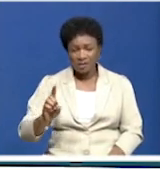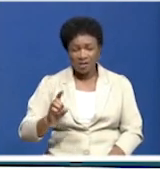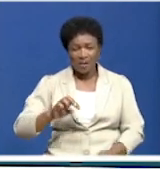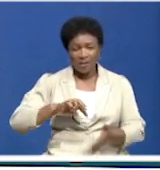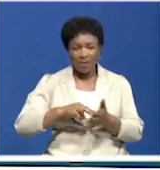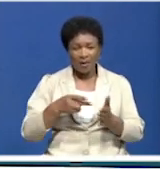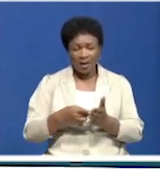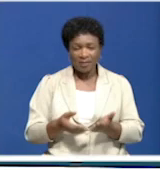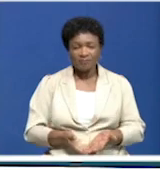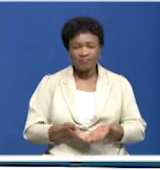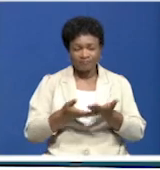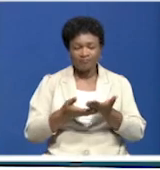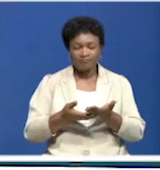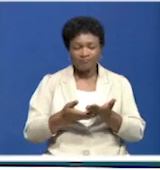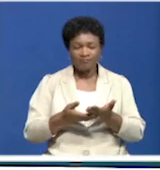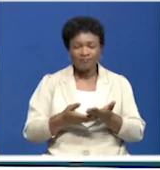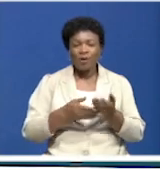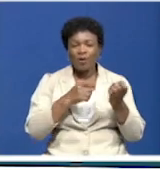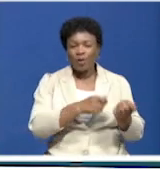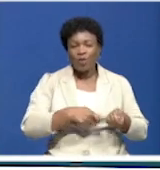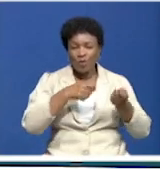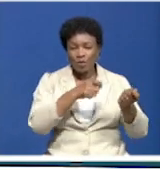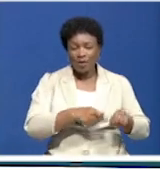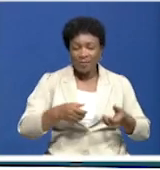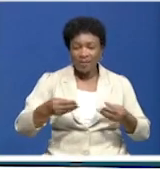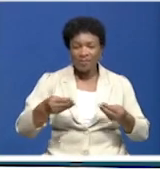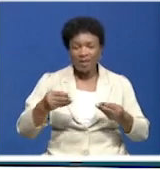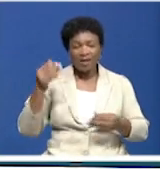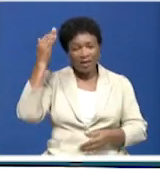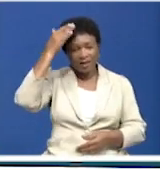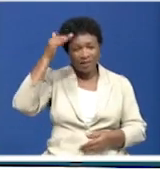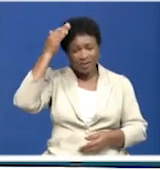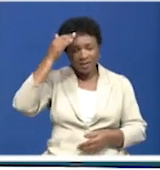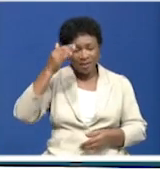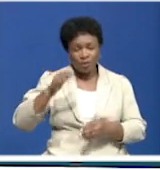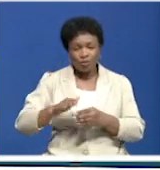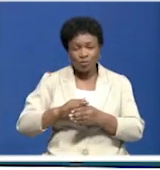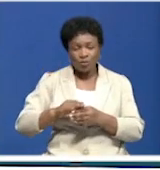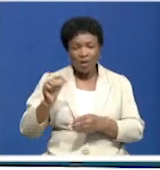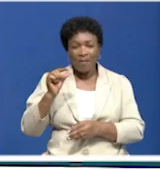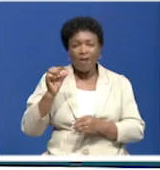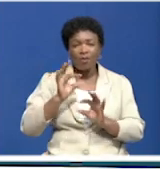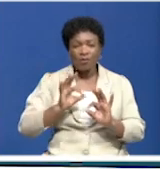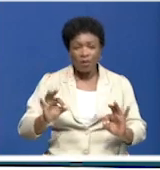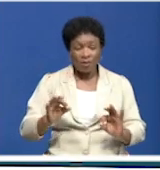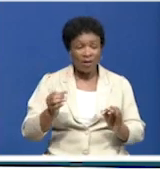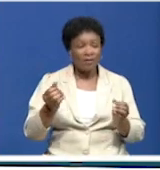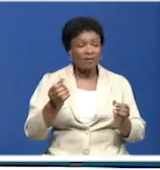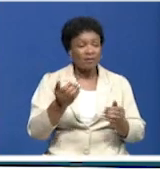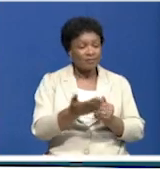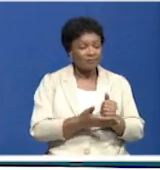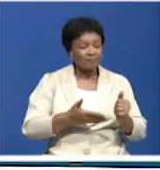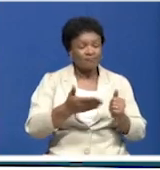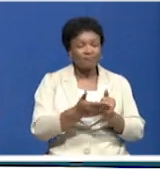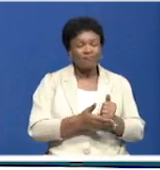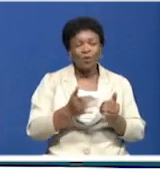imeker kutu na kutum aina Bora Ya mbu ya econ F1 Ili kuz alisha kwa Wing na kup